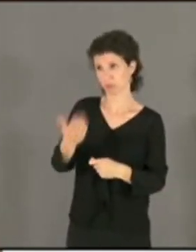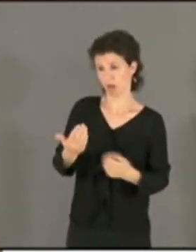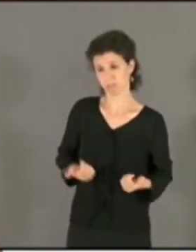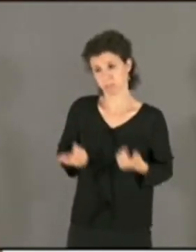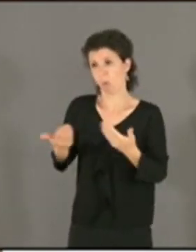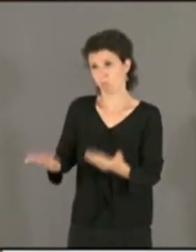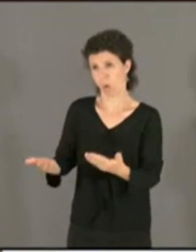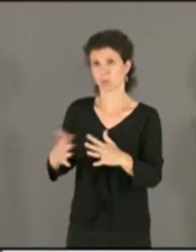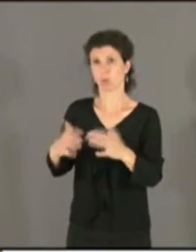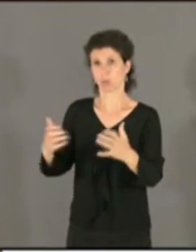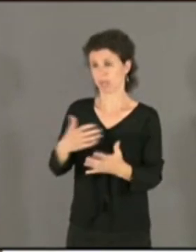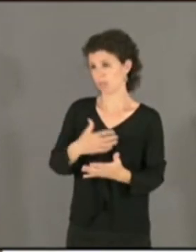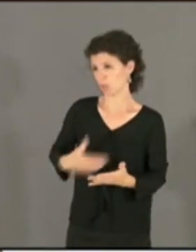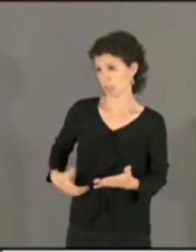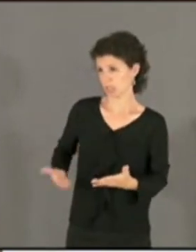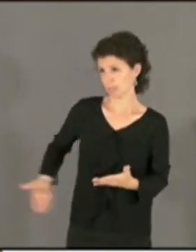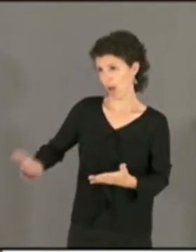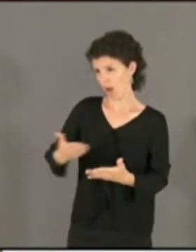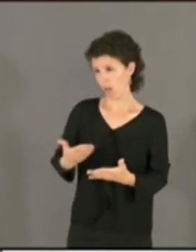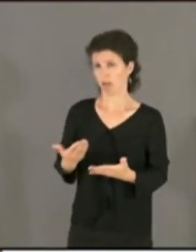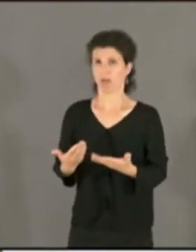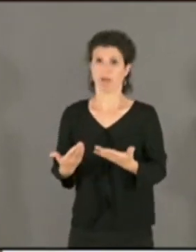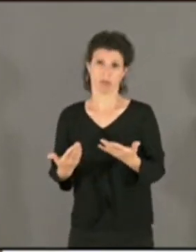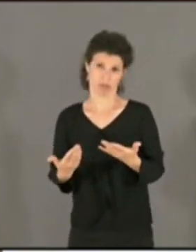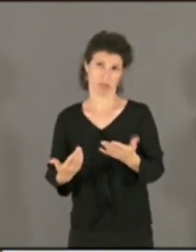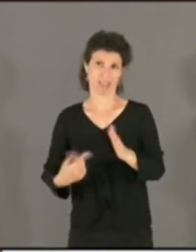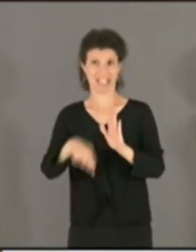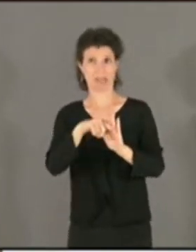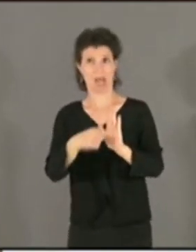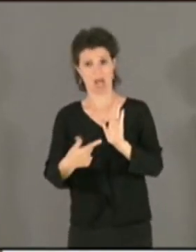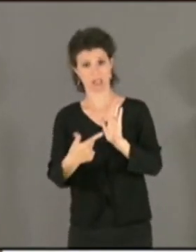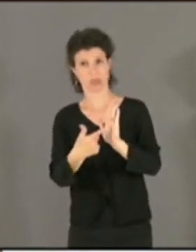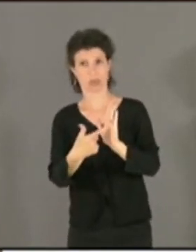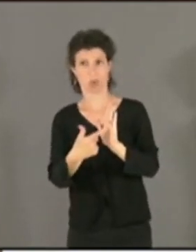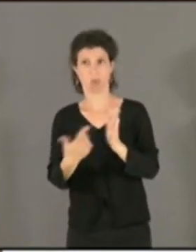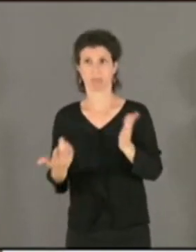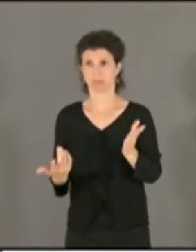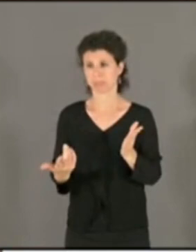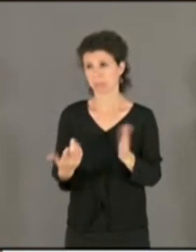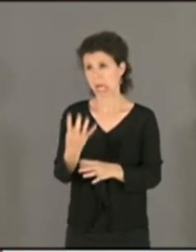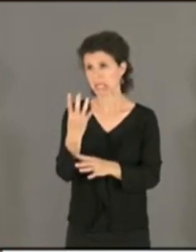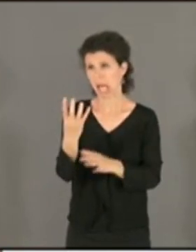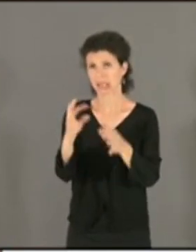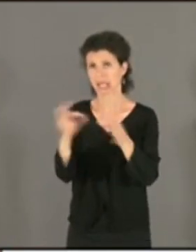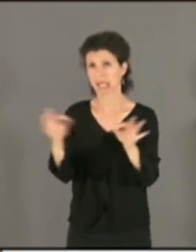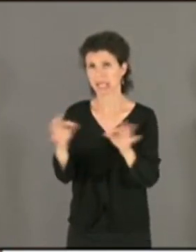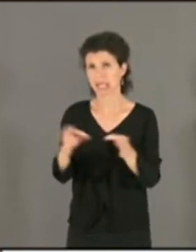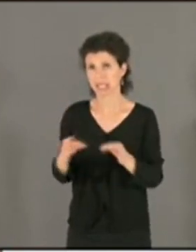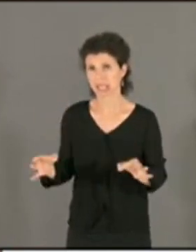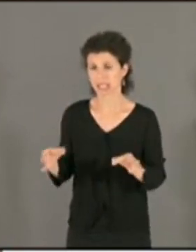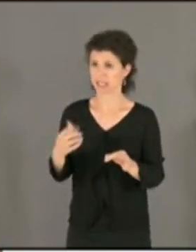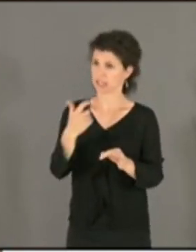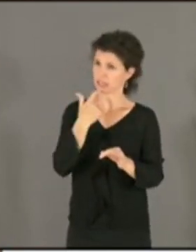proposer au conseil municipal de prendre la délibération ci-après. Elle tient en 4 lignes. Est